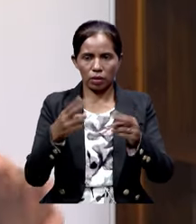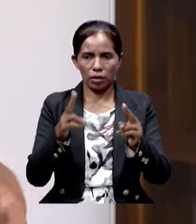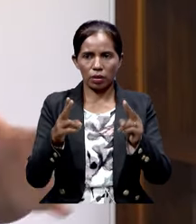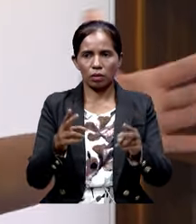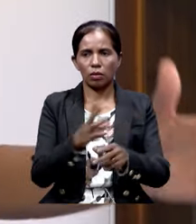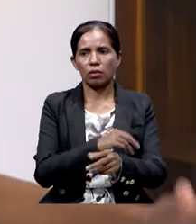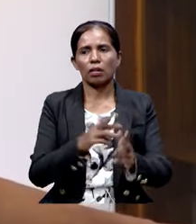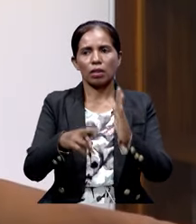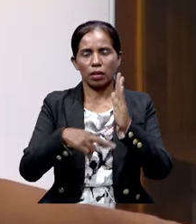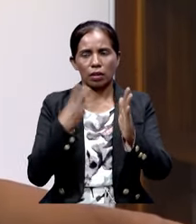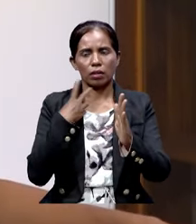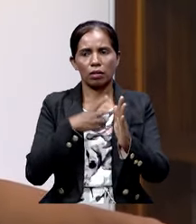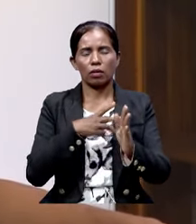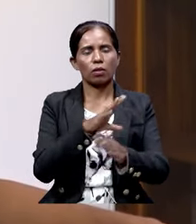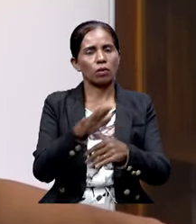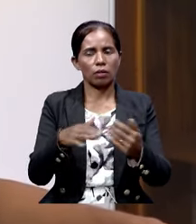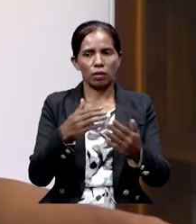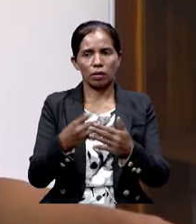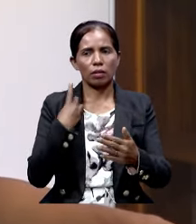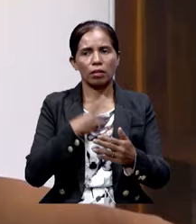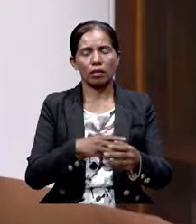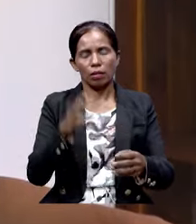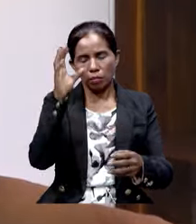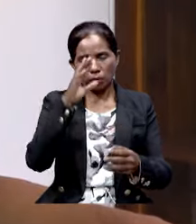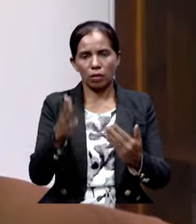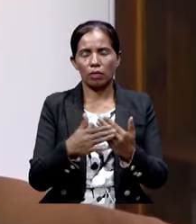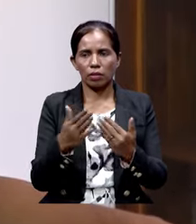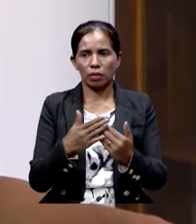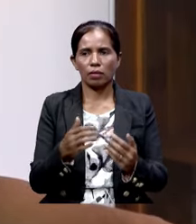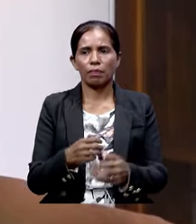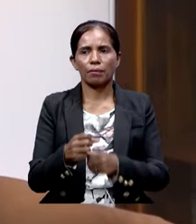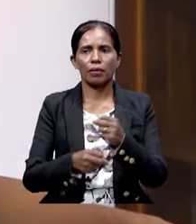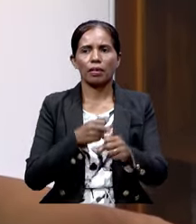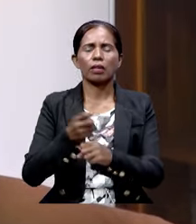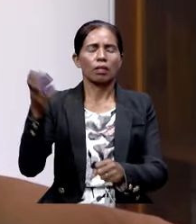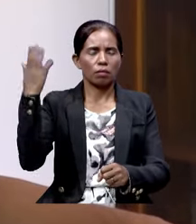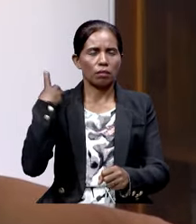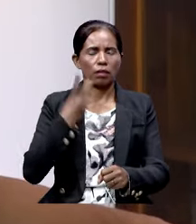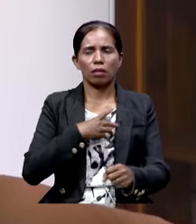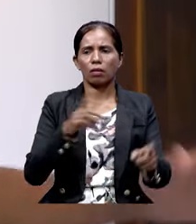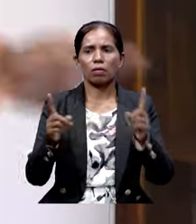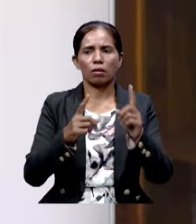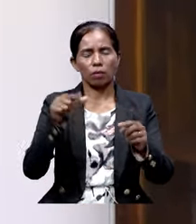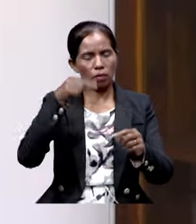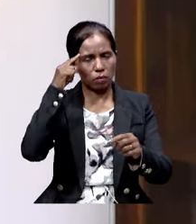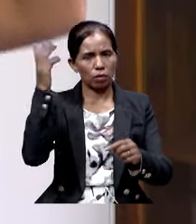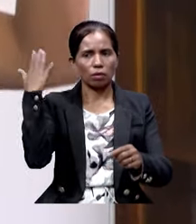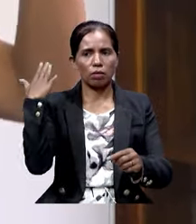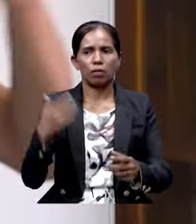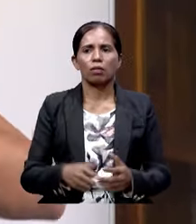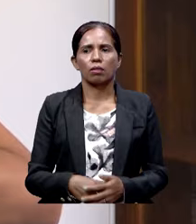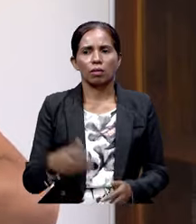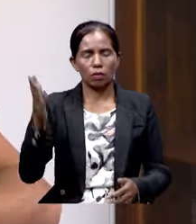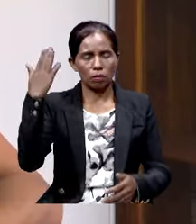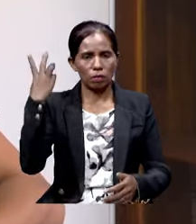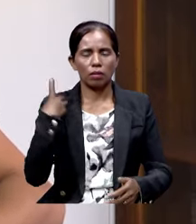tengki rekejitu te tengki ser botu oi anto ita buke da fasil ne asa tina sira ba koto holo kuliah da den govero koto ka govero sira